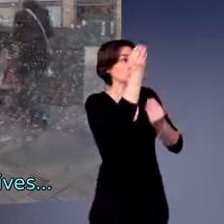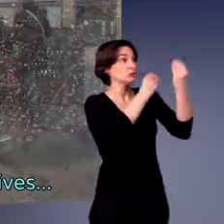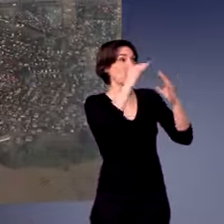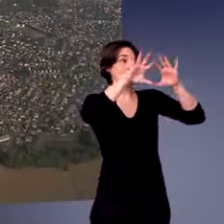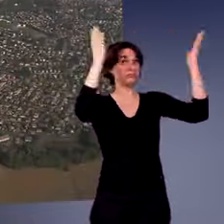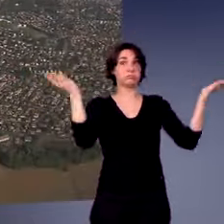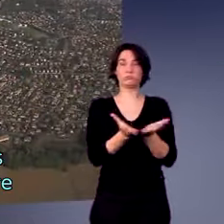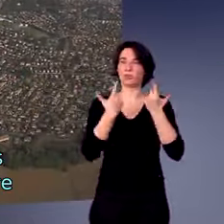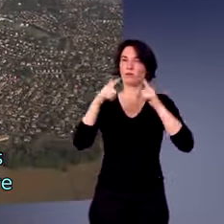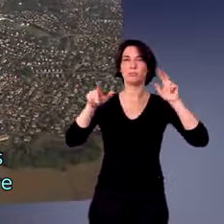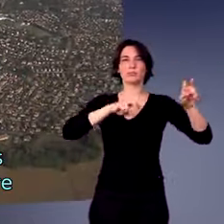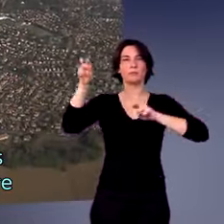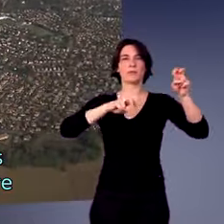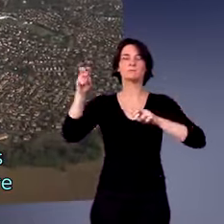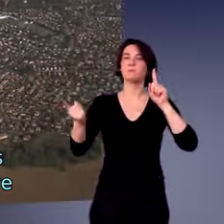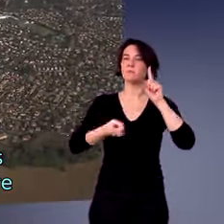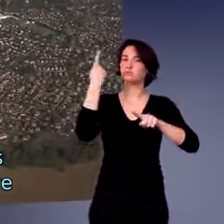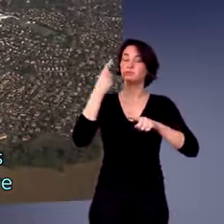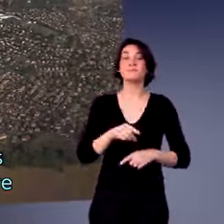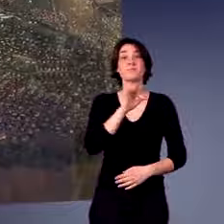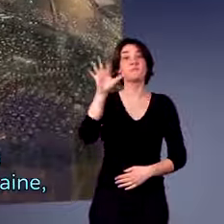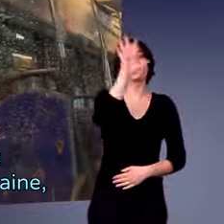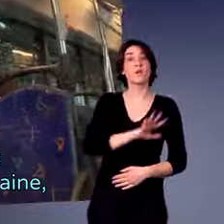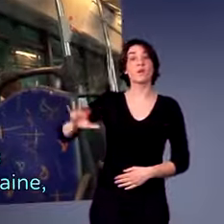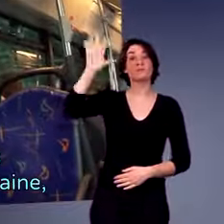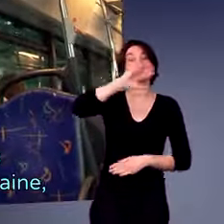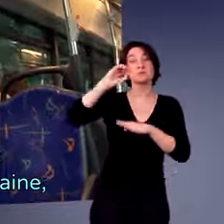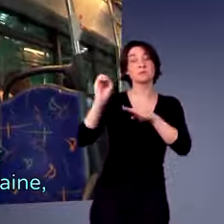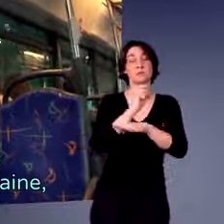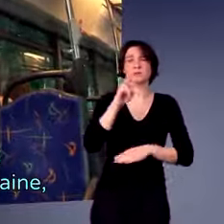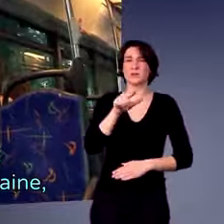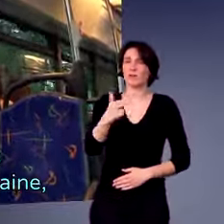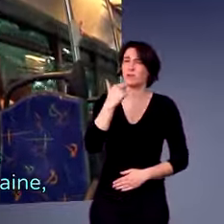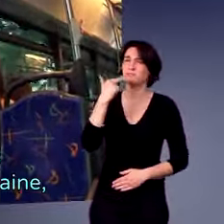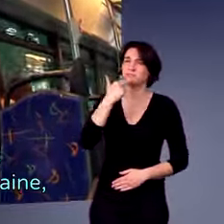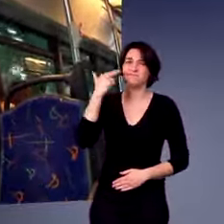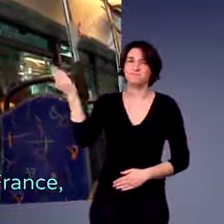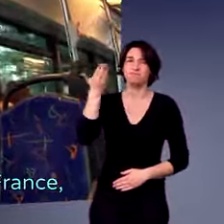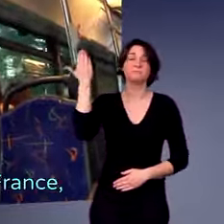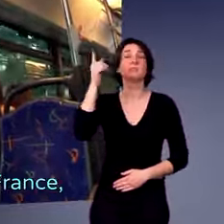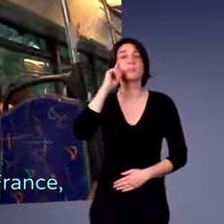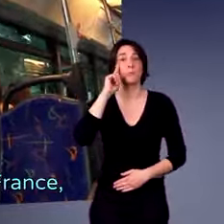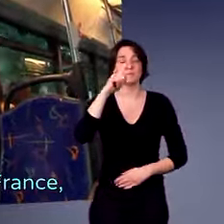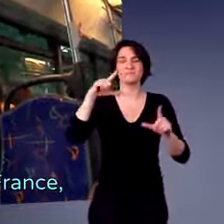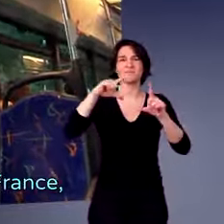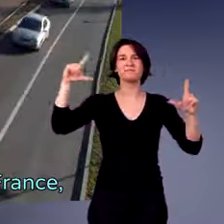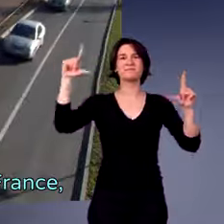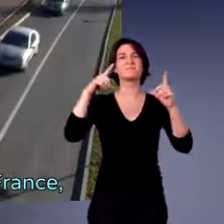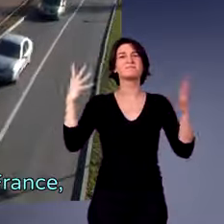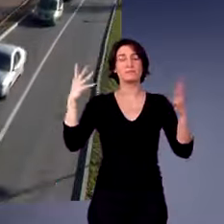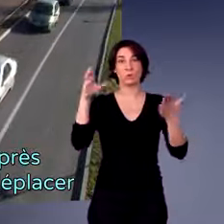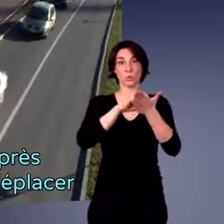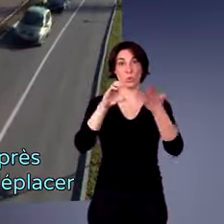administratives sur les 101 communes que compte le périmètre des transports urbains de l'agglomération toulousaine l'un des plus importants de